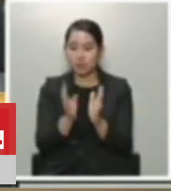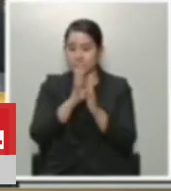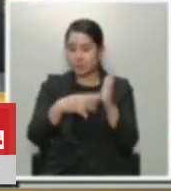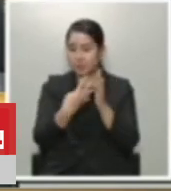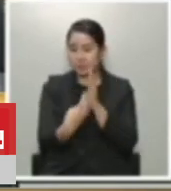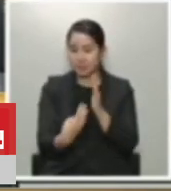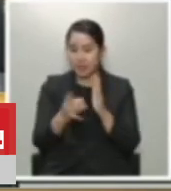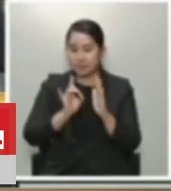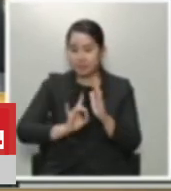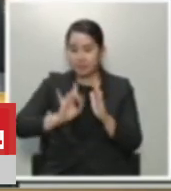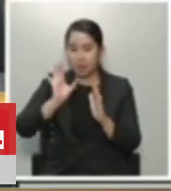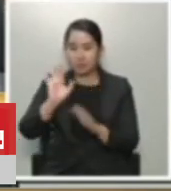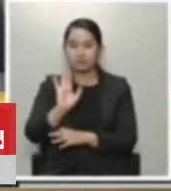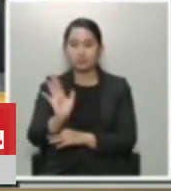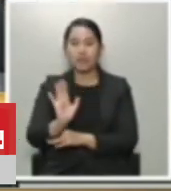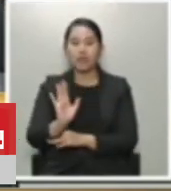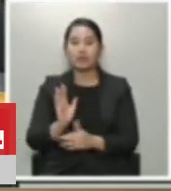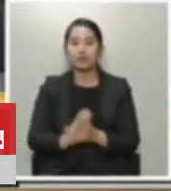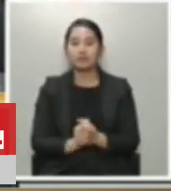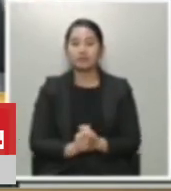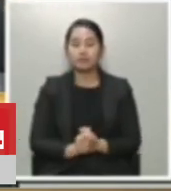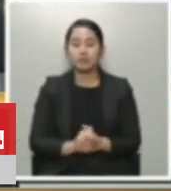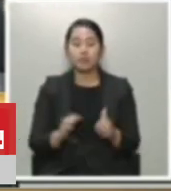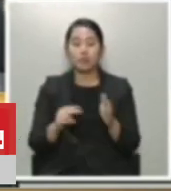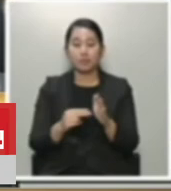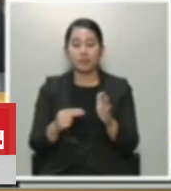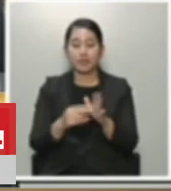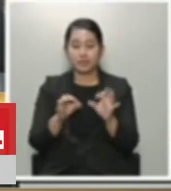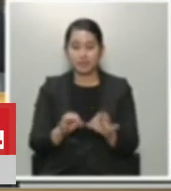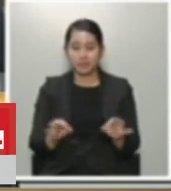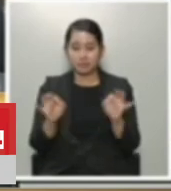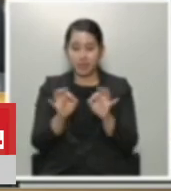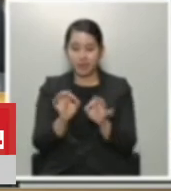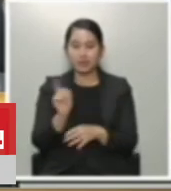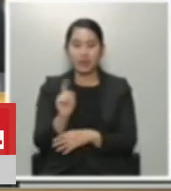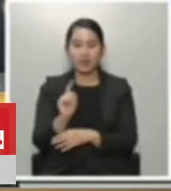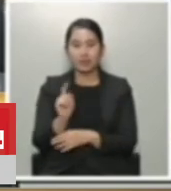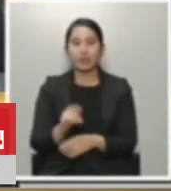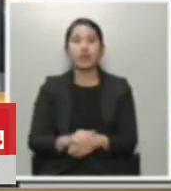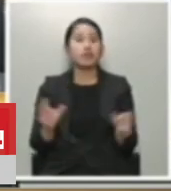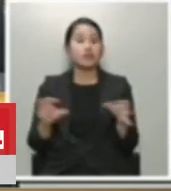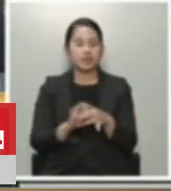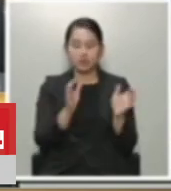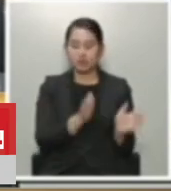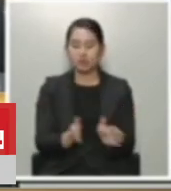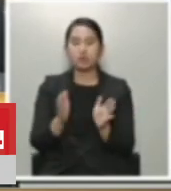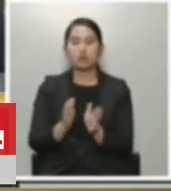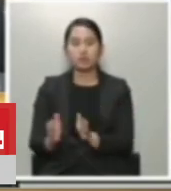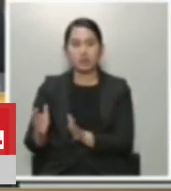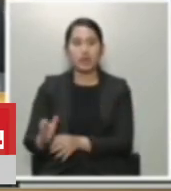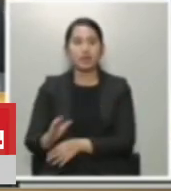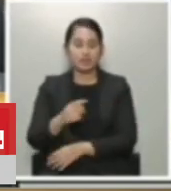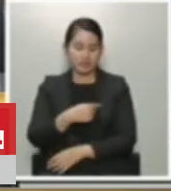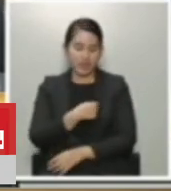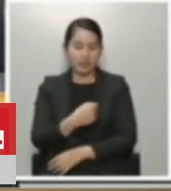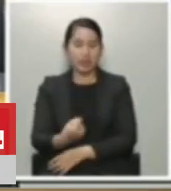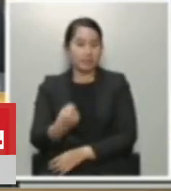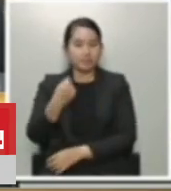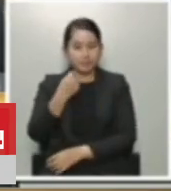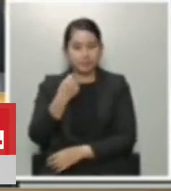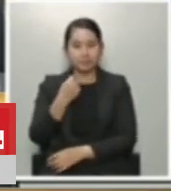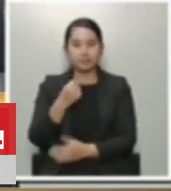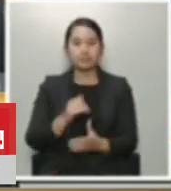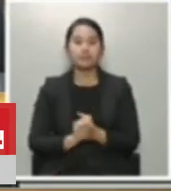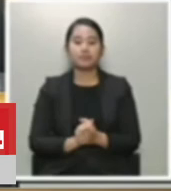ในเรื่องการที่จะป้องกันโรคเพียงอย่างเดียวเท่านั้นแต่สิ่งที่ตามมาก็คือว่าเรื่องของกระบวนการในการสร้างความเชื่อมั่นที่จะต้องน